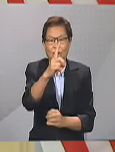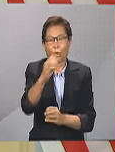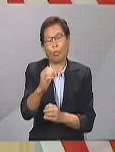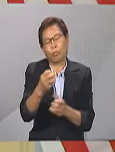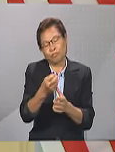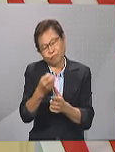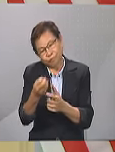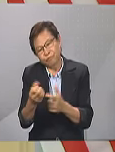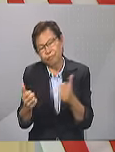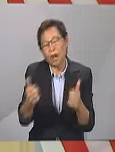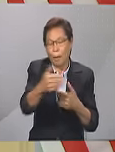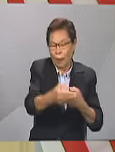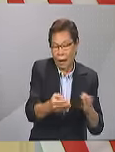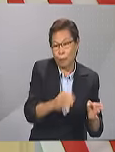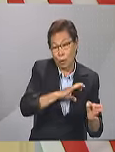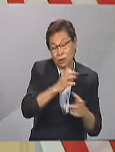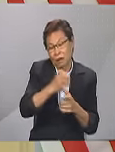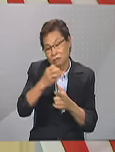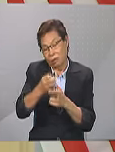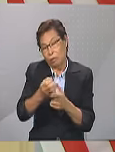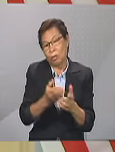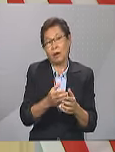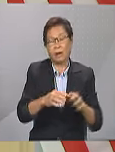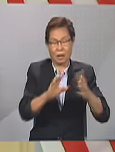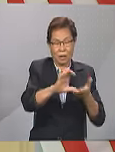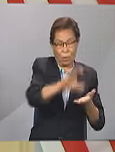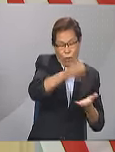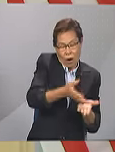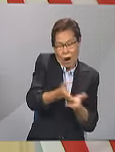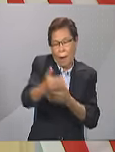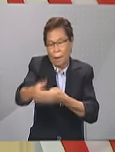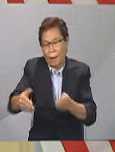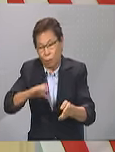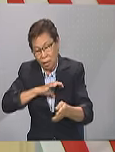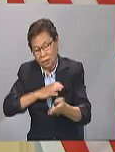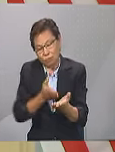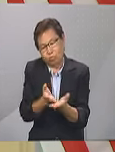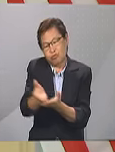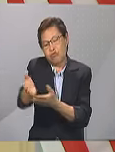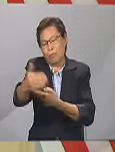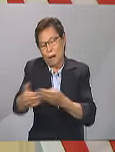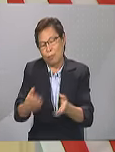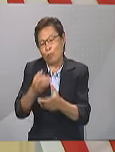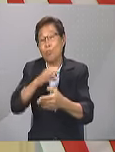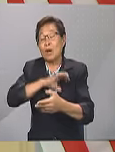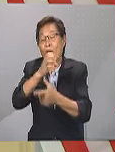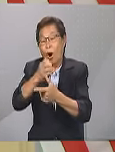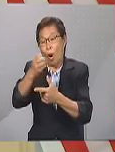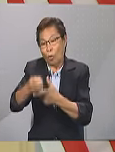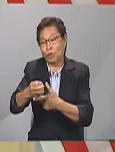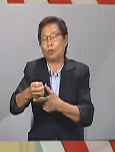jadi daerah DPD Champ Duos ke daerah brecket dengan tak boleh pulih dan juga di